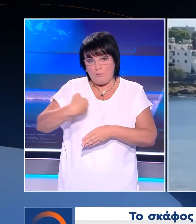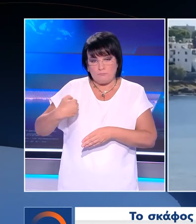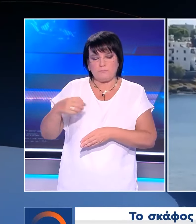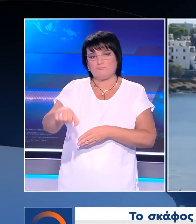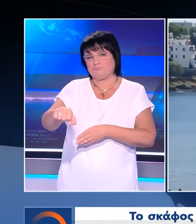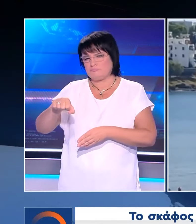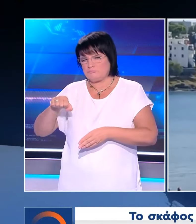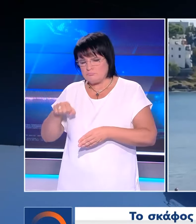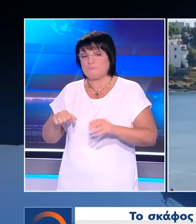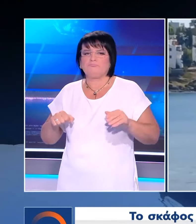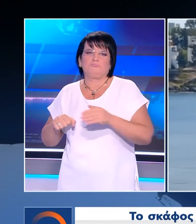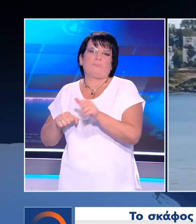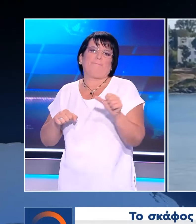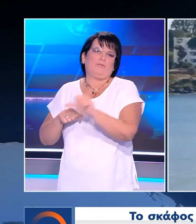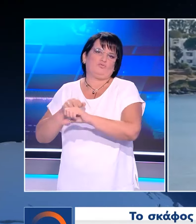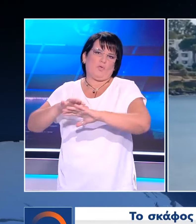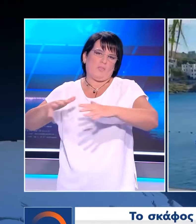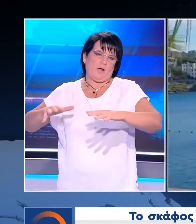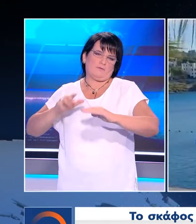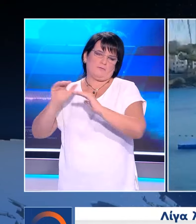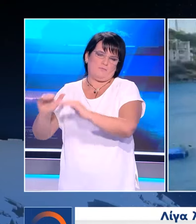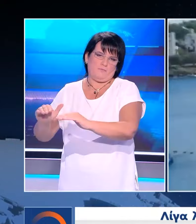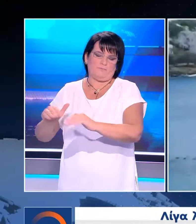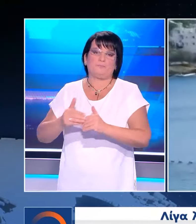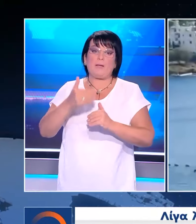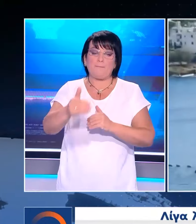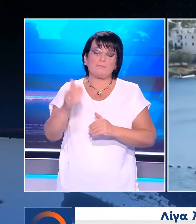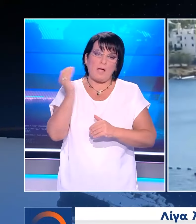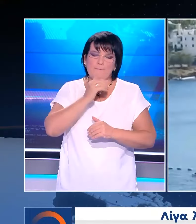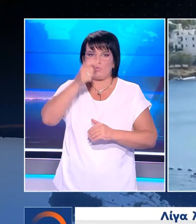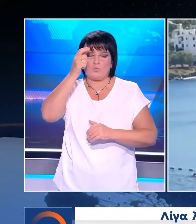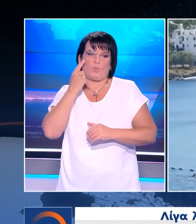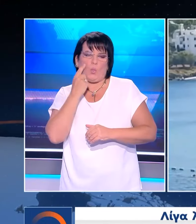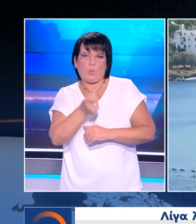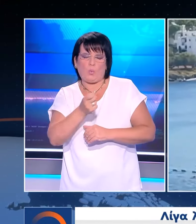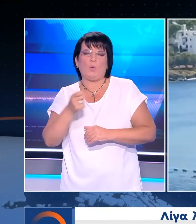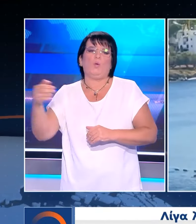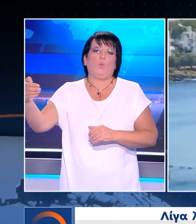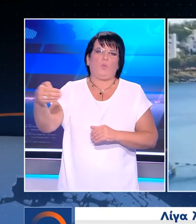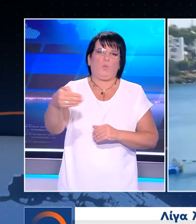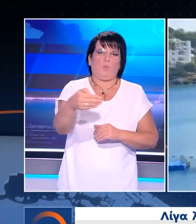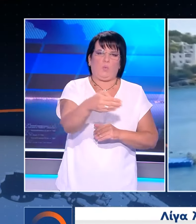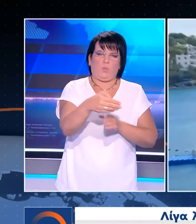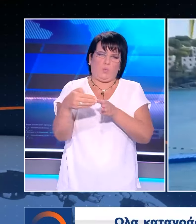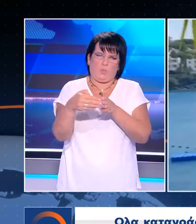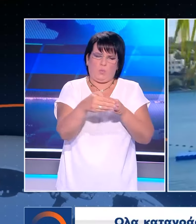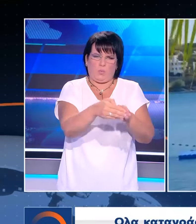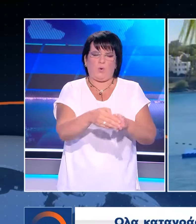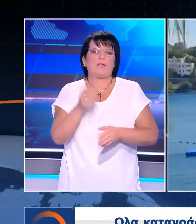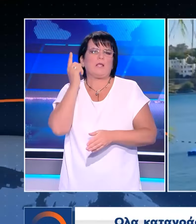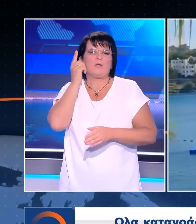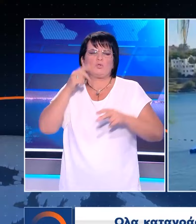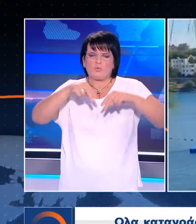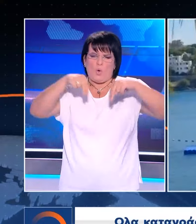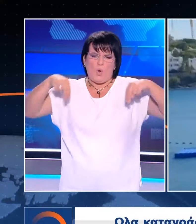ταχύτητα και επιστρέφει στην ελληνική πλευρά λίγα λεπτά αργότερα στο σημείο φτάνει σκάφος της τουρκικής ακτοφυλακής όλα καταγράφονται σε